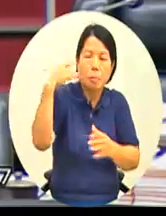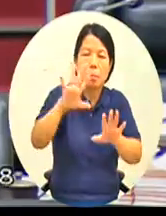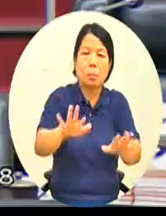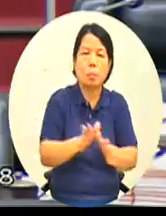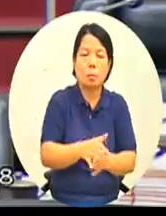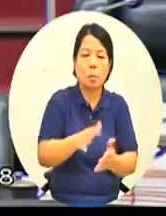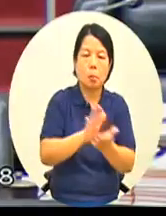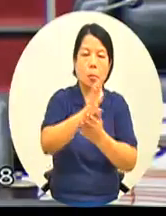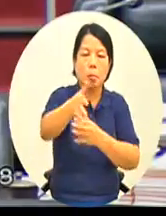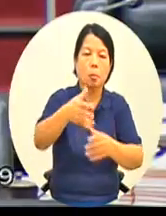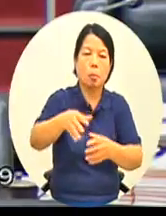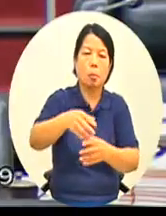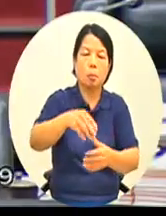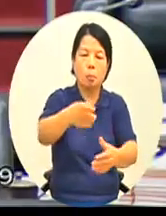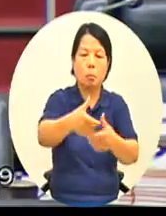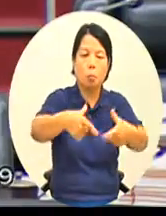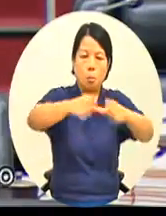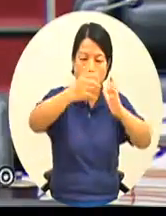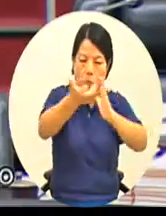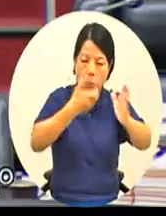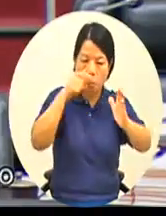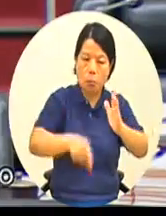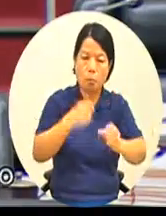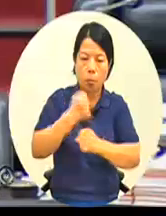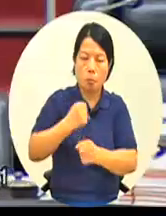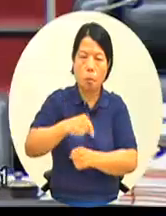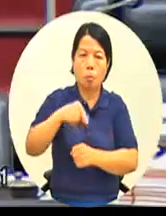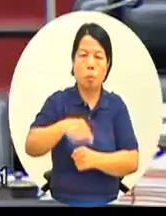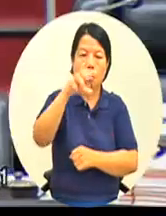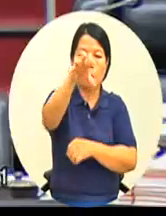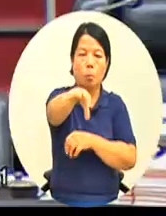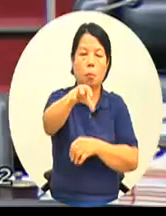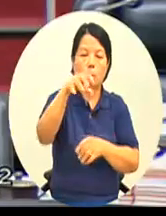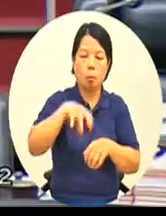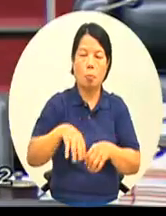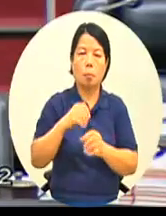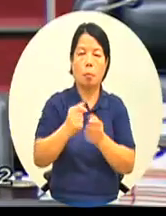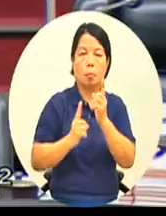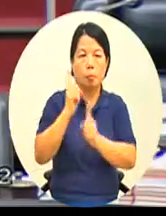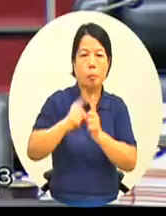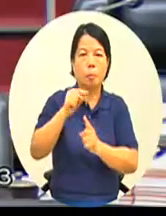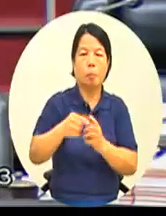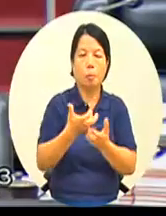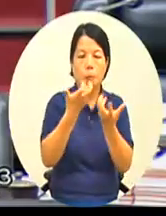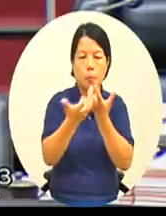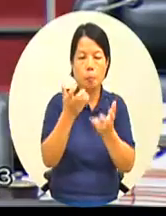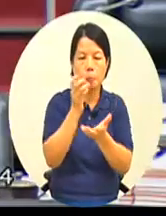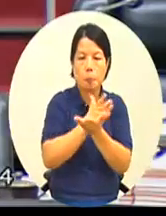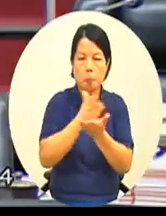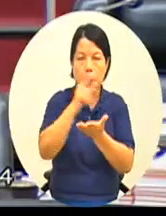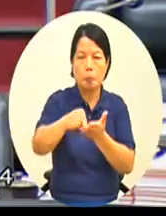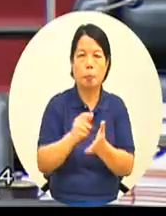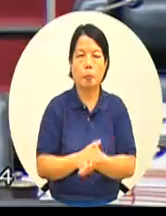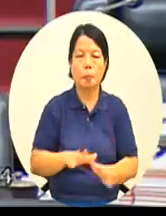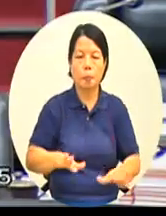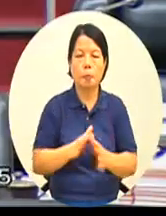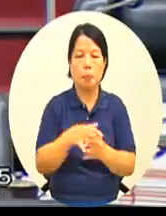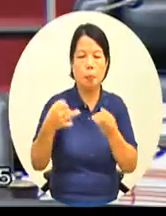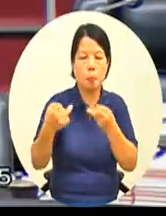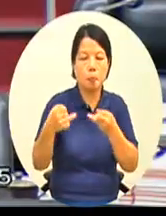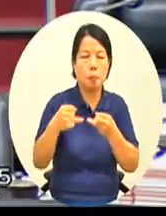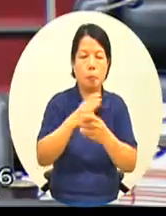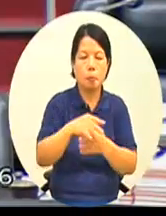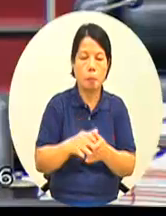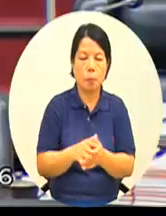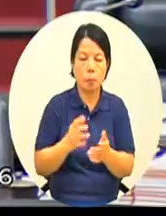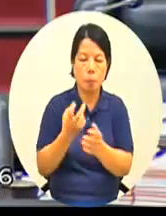后单位，就是移居回来高雄的这个单位。你们应该去比较一下，去分析一下它实际的效应，也去追踪